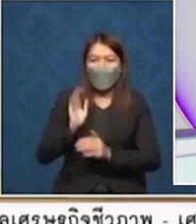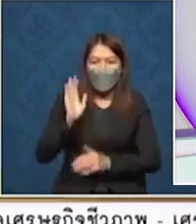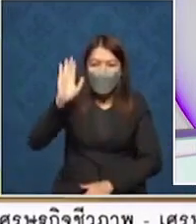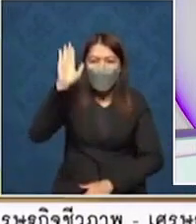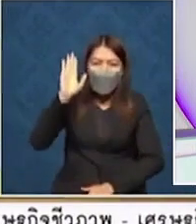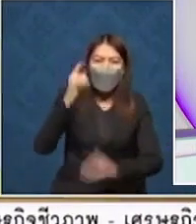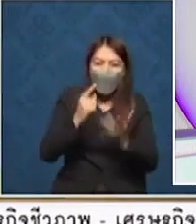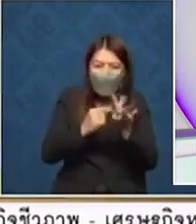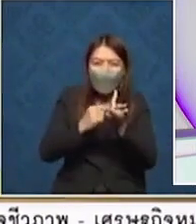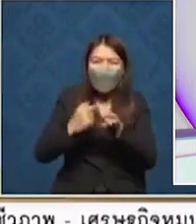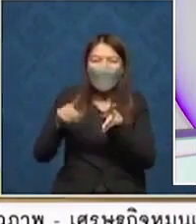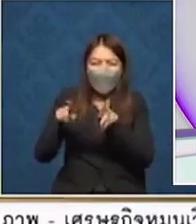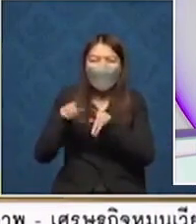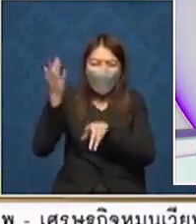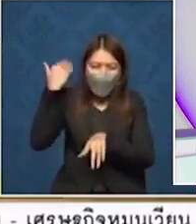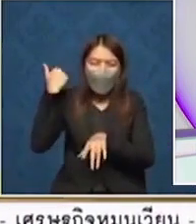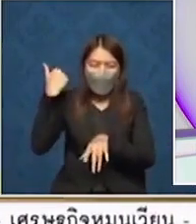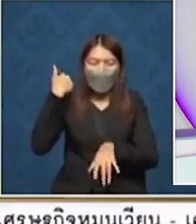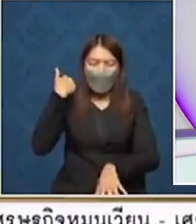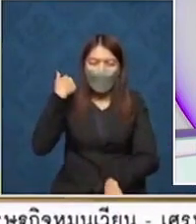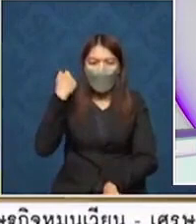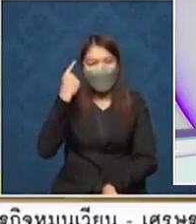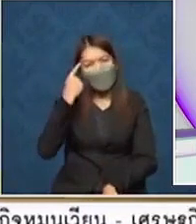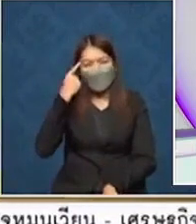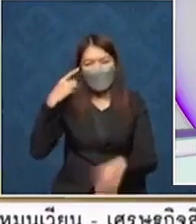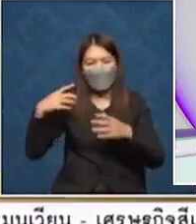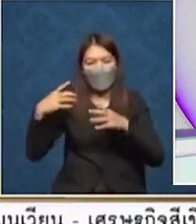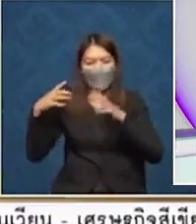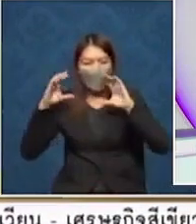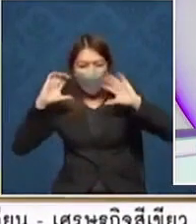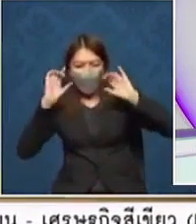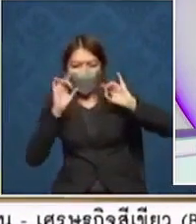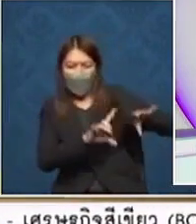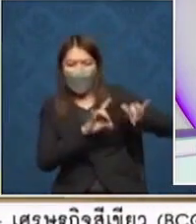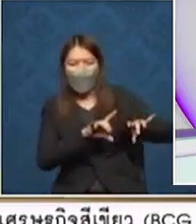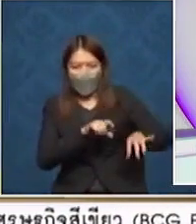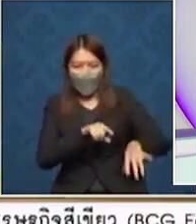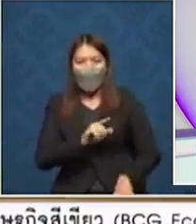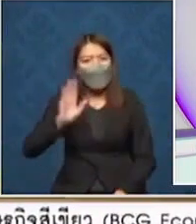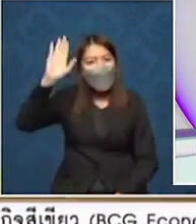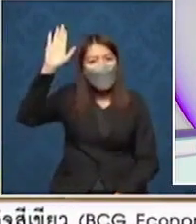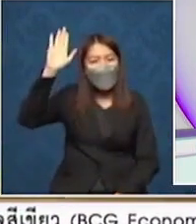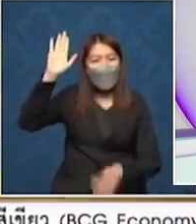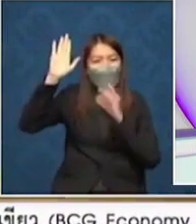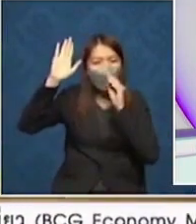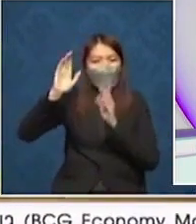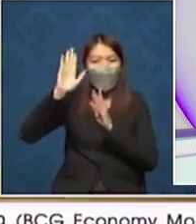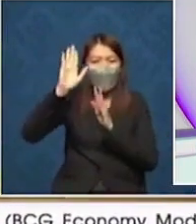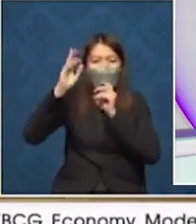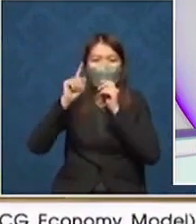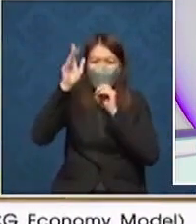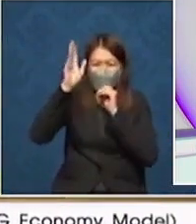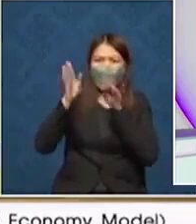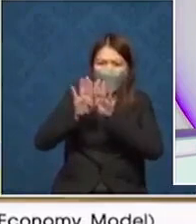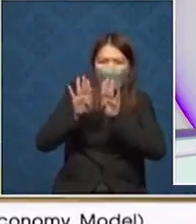บอกว่าให้ศมาชิทอยให้องถ้ Peaเมจะอ้ต erad wedding้ทำอะไรพ ecosystems กจะสหายใ